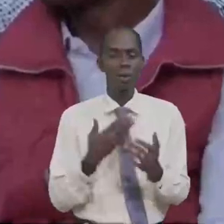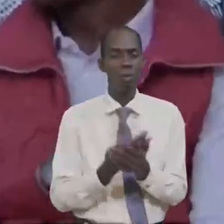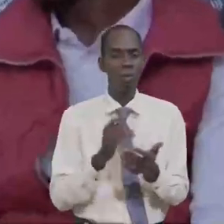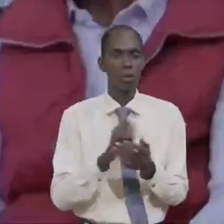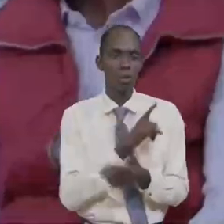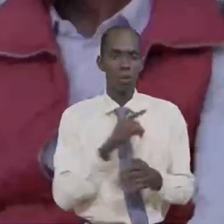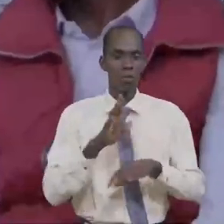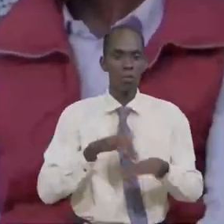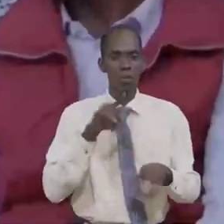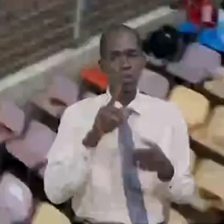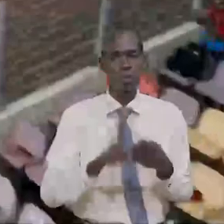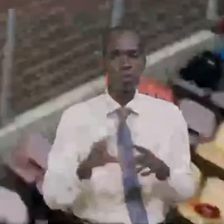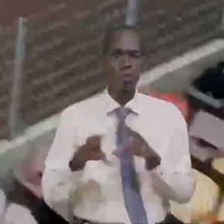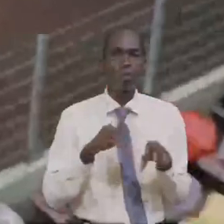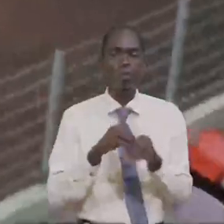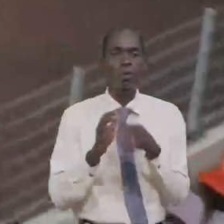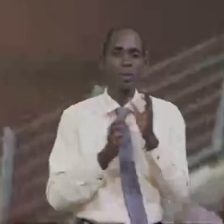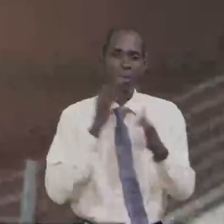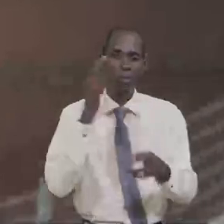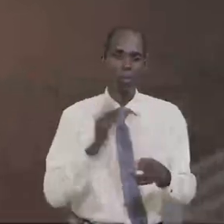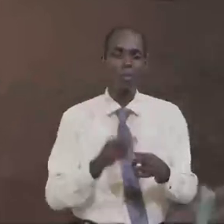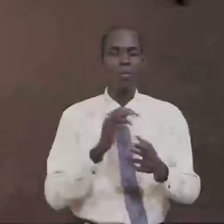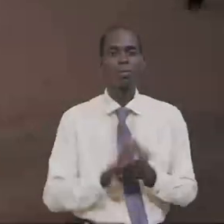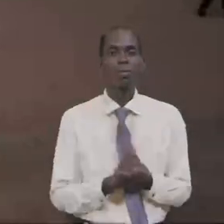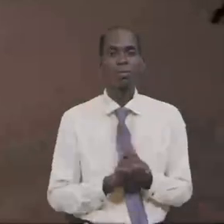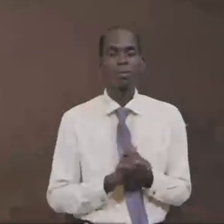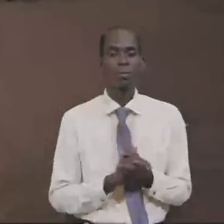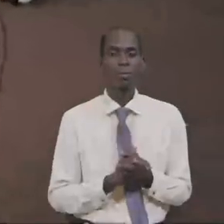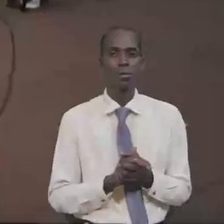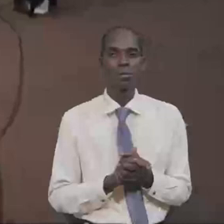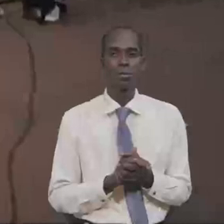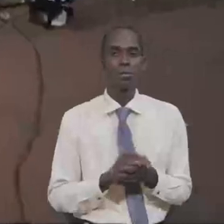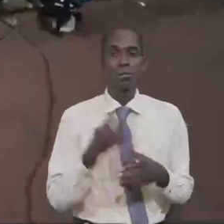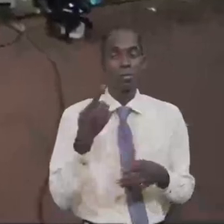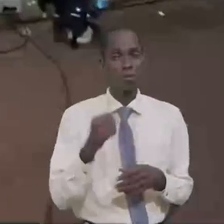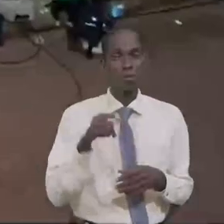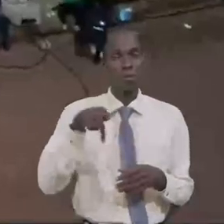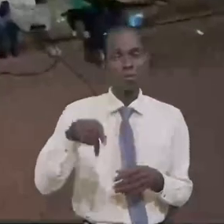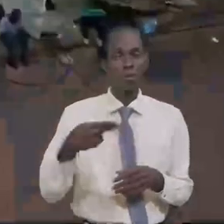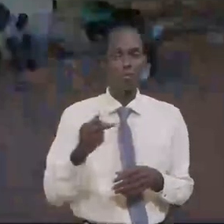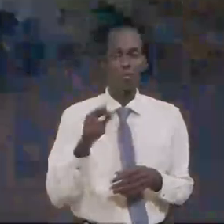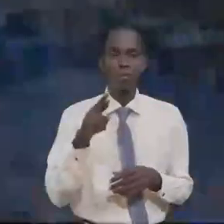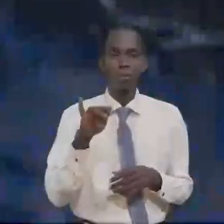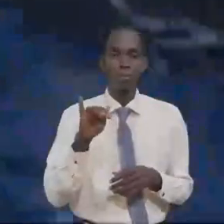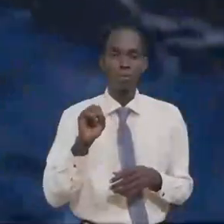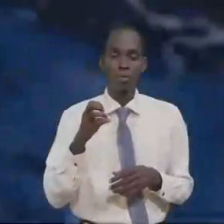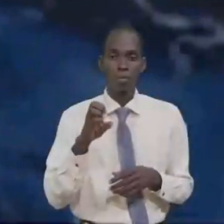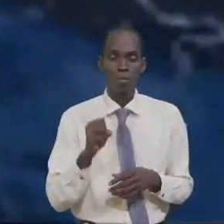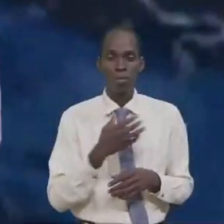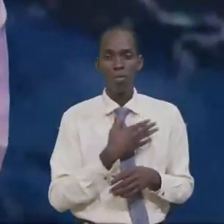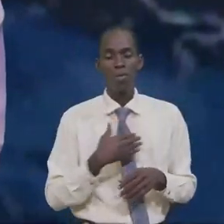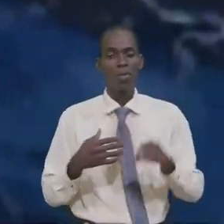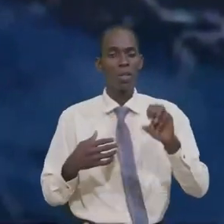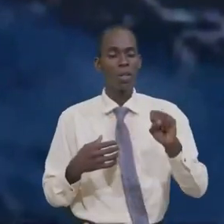Jésus les pharisiens et les additions et les membres du syndrin pouvaient